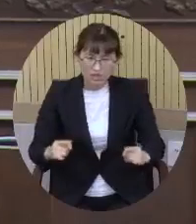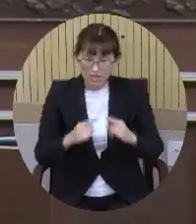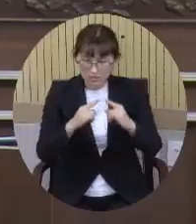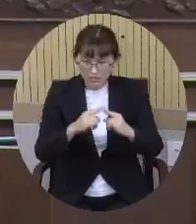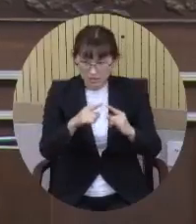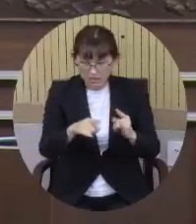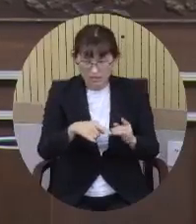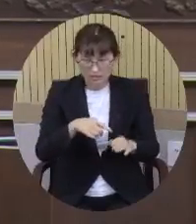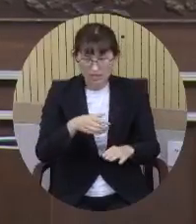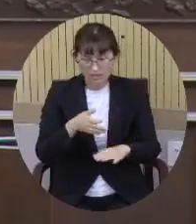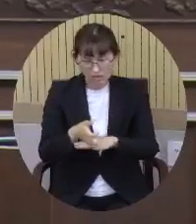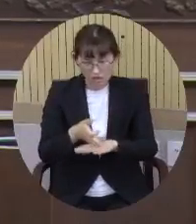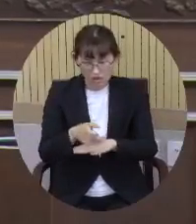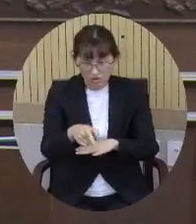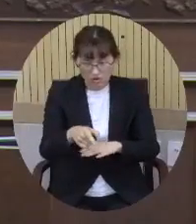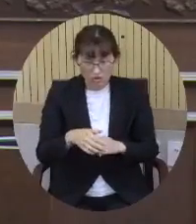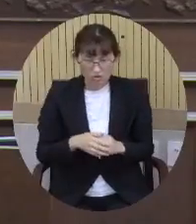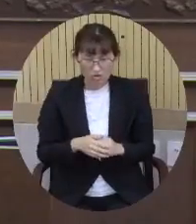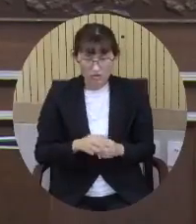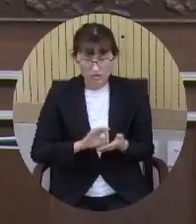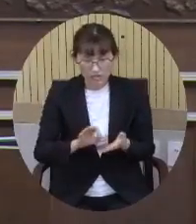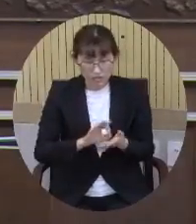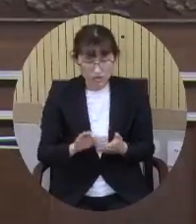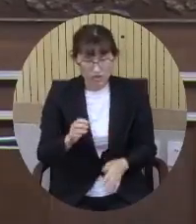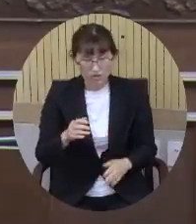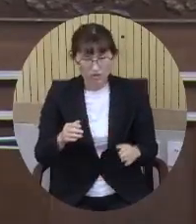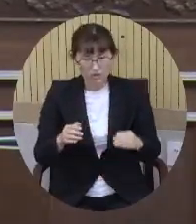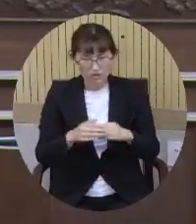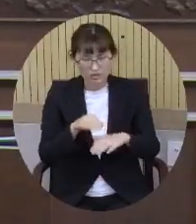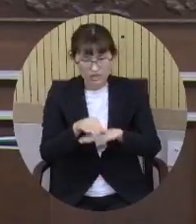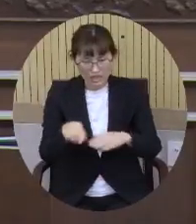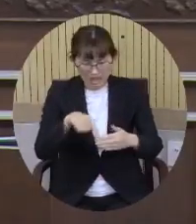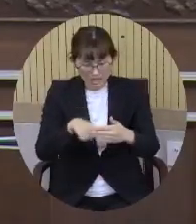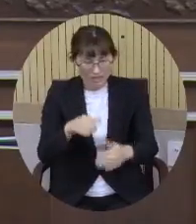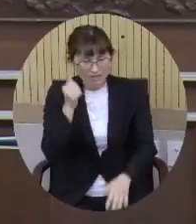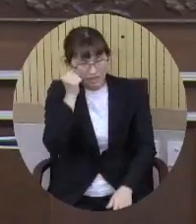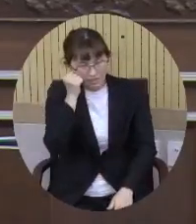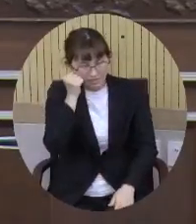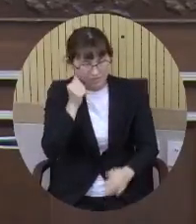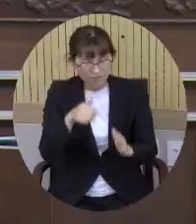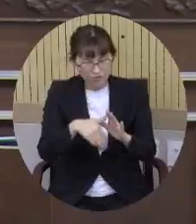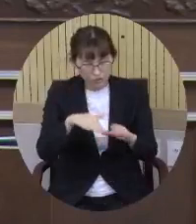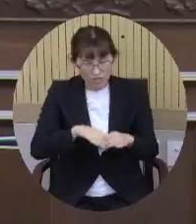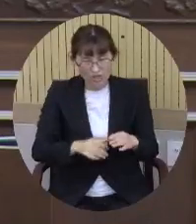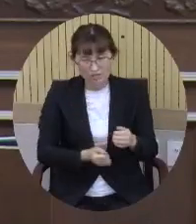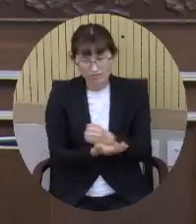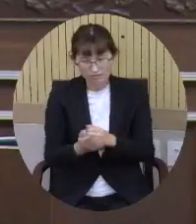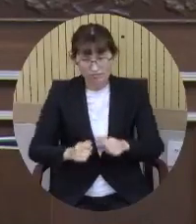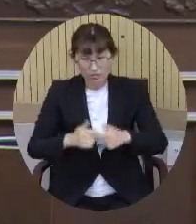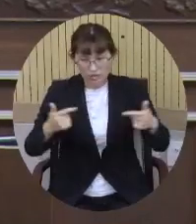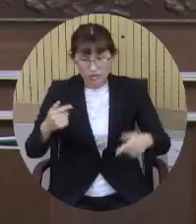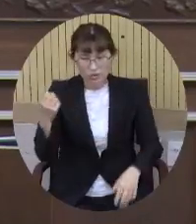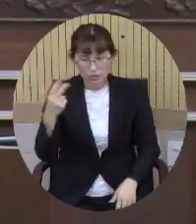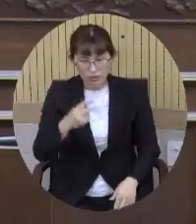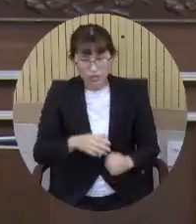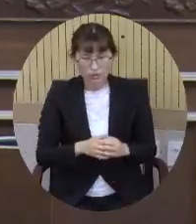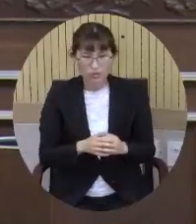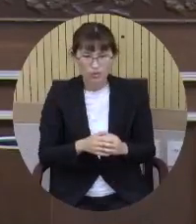캠핑용 차량을 이용한 차박 여행이 증가하고 이러한 여행 트렌드의 유행과